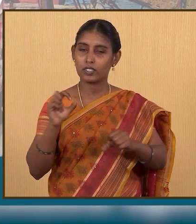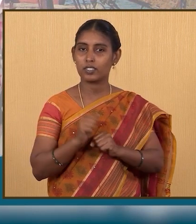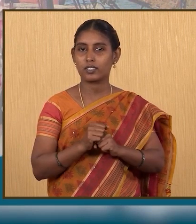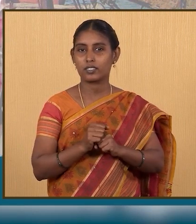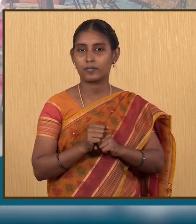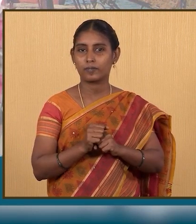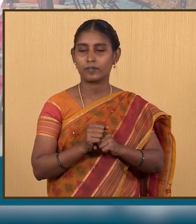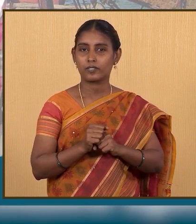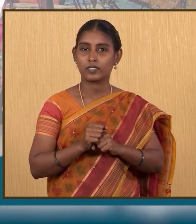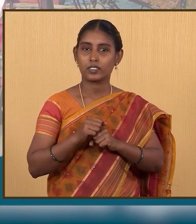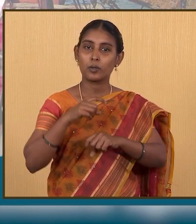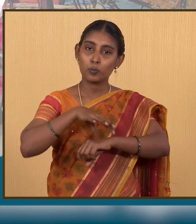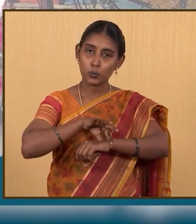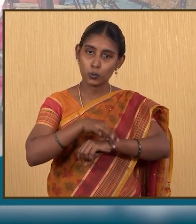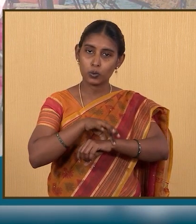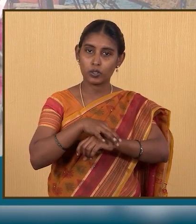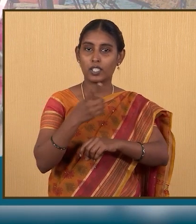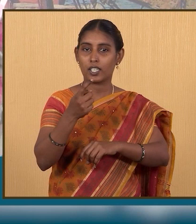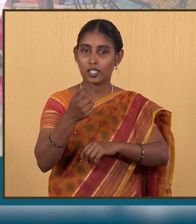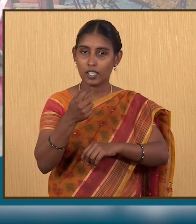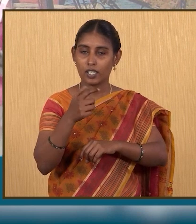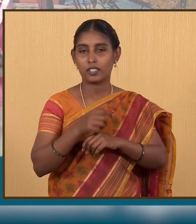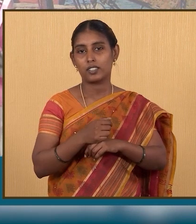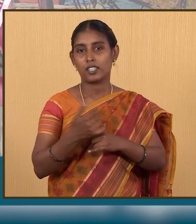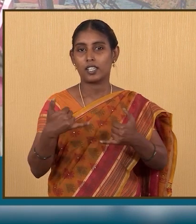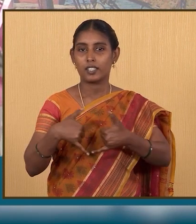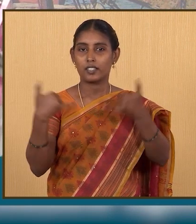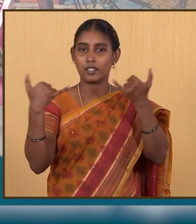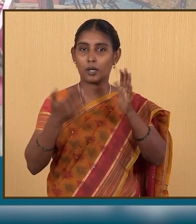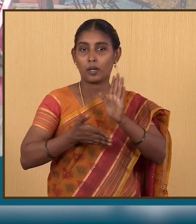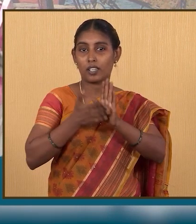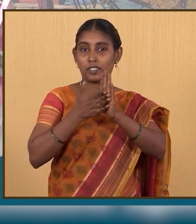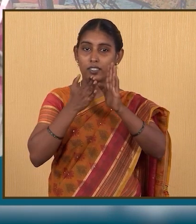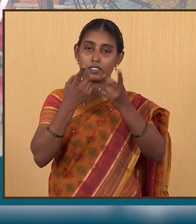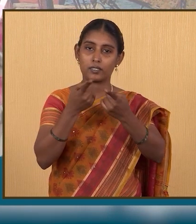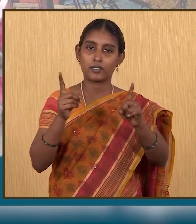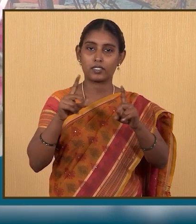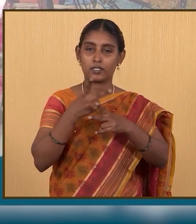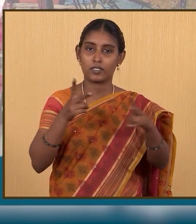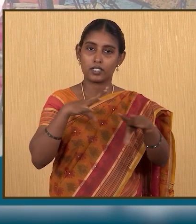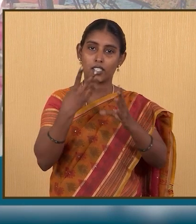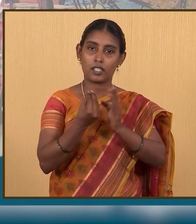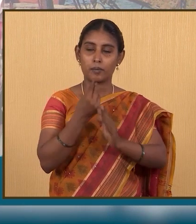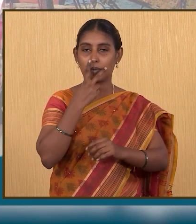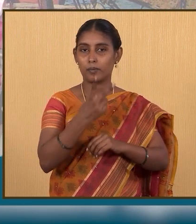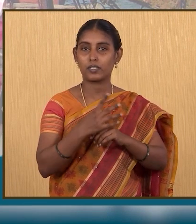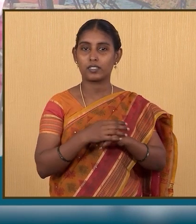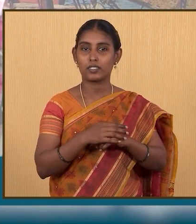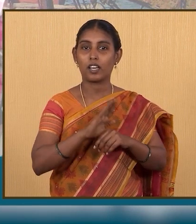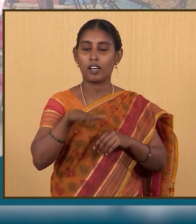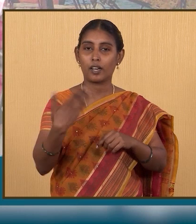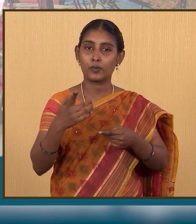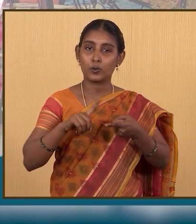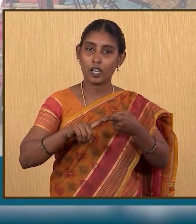ஆதாரங்களில் அருங்காட்சியகங்கள், நாணயங்கள், நம்முடைய இந்திய கட்டிடக்கலையோடைய அம்சங்கள் இதையெல்லாம் பார்த்தோம். அடுத்தது என்ன